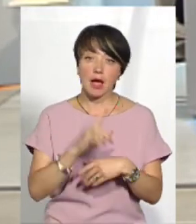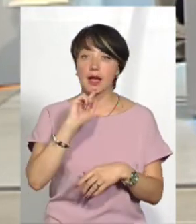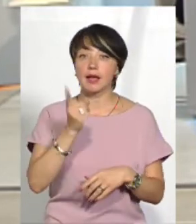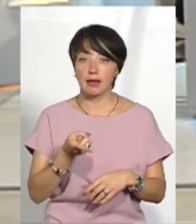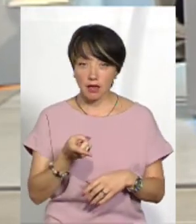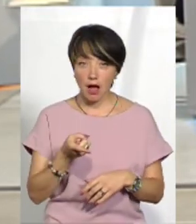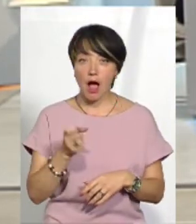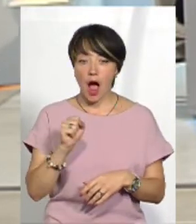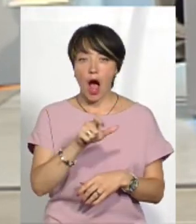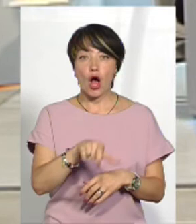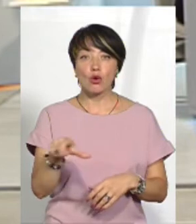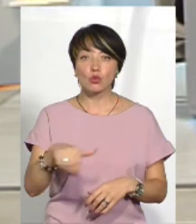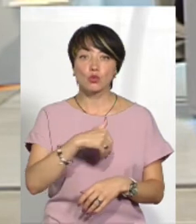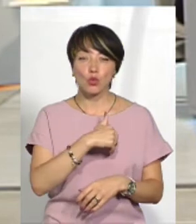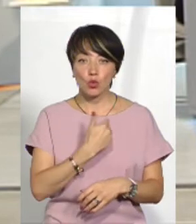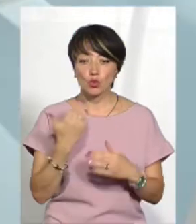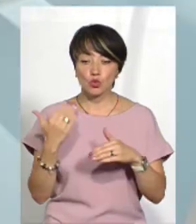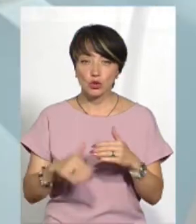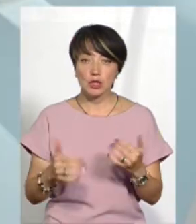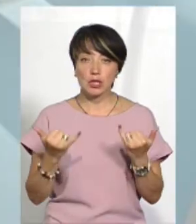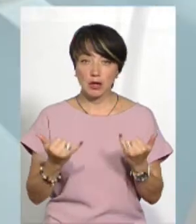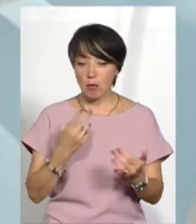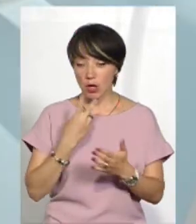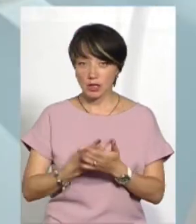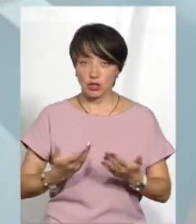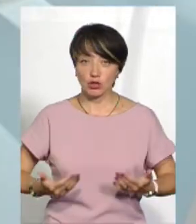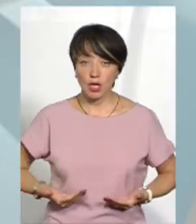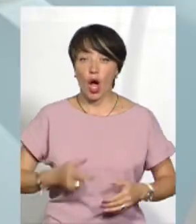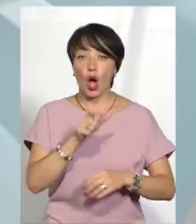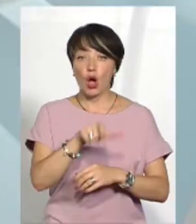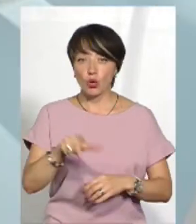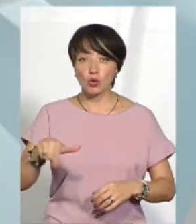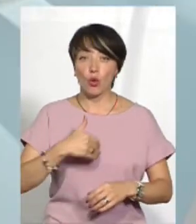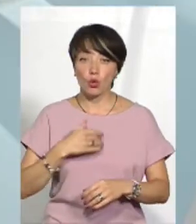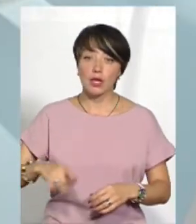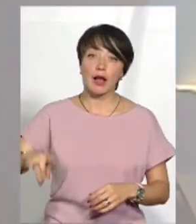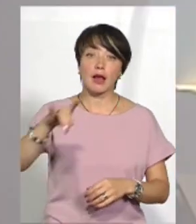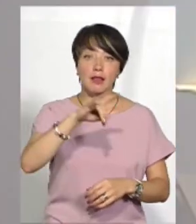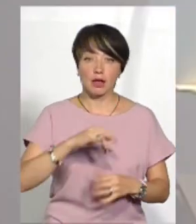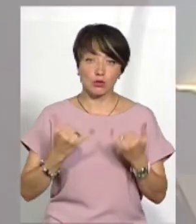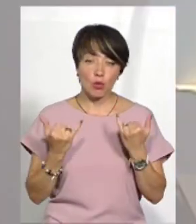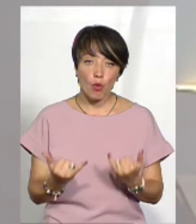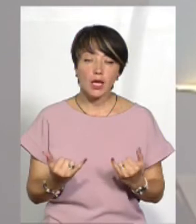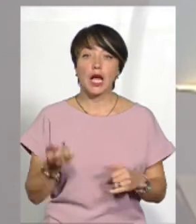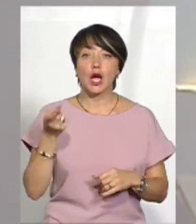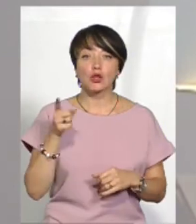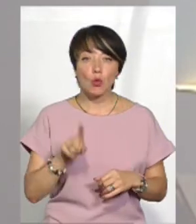один рік. А люди вже хочуть, як показали реалії життя, люди вже хочуть літати сьогодні.